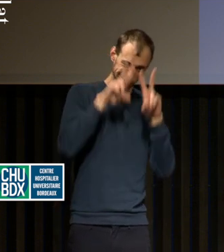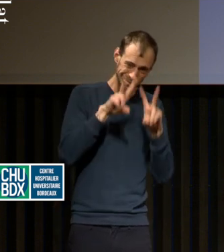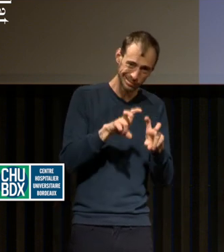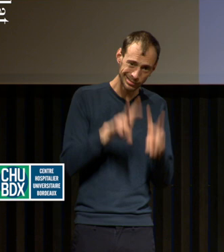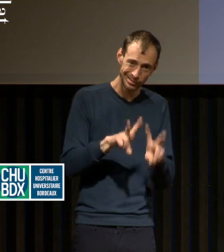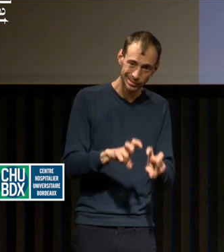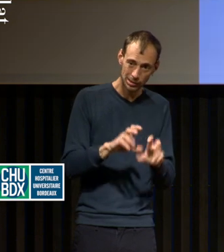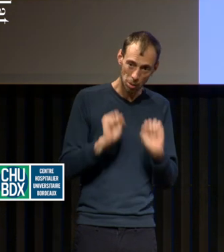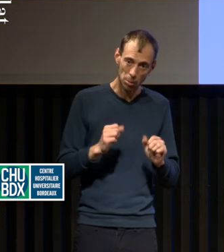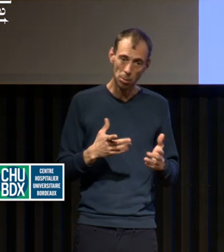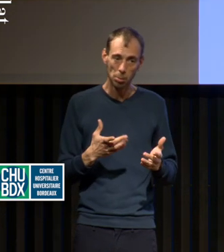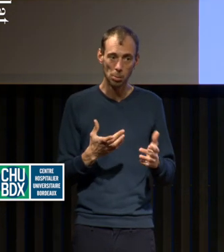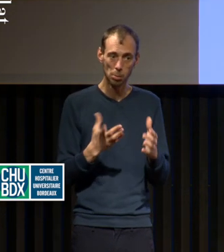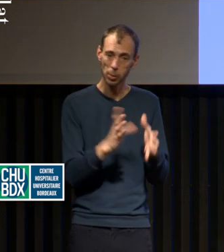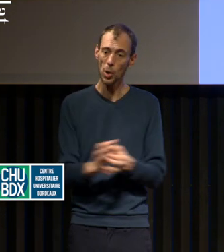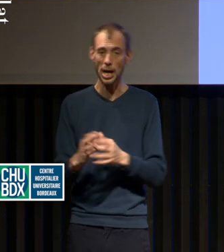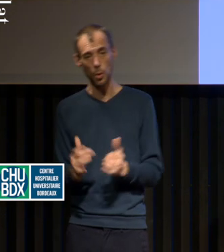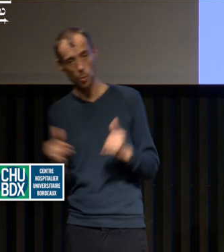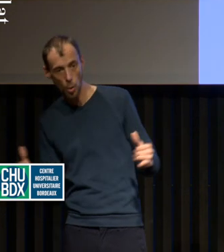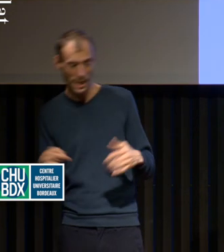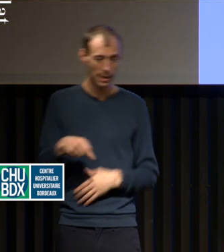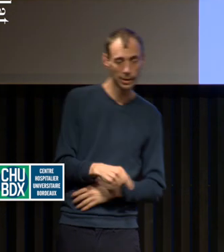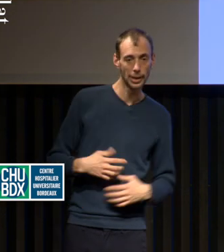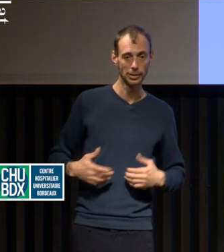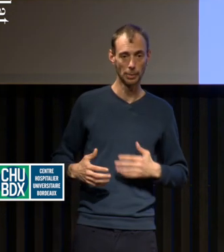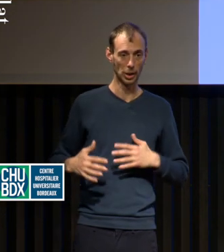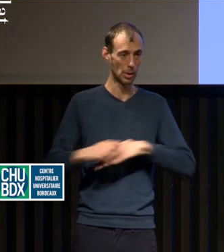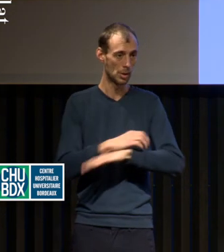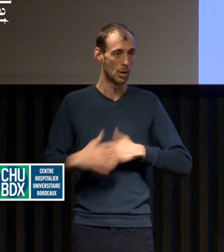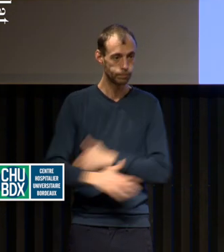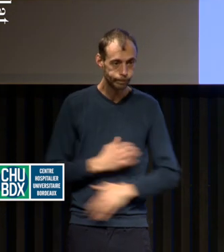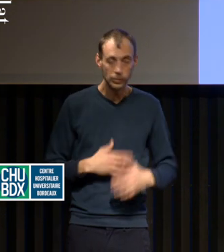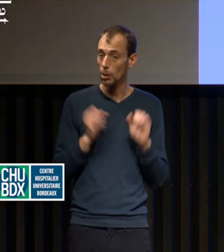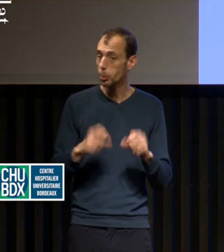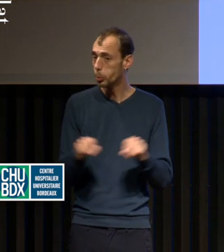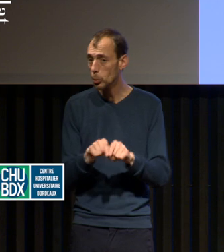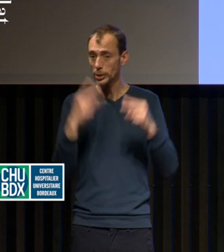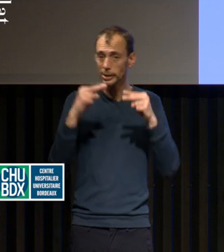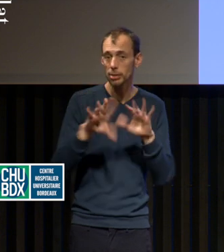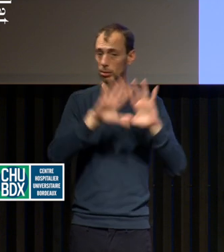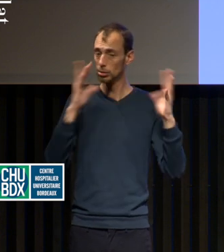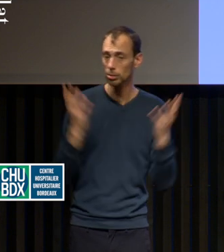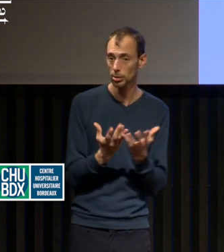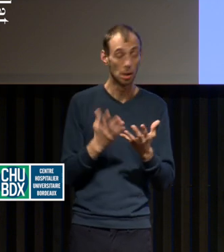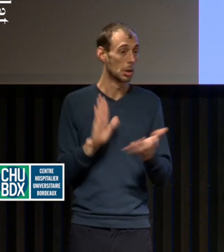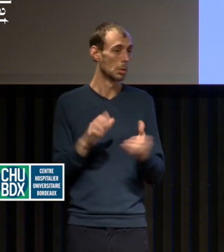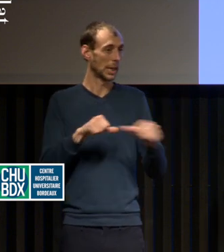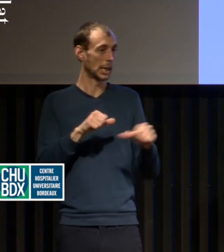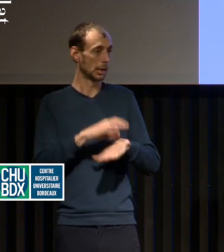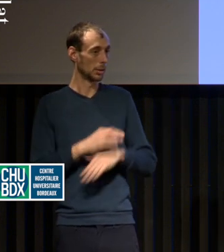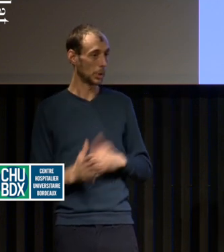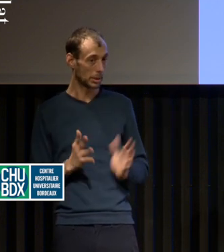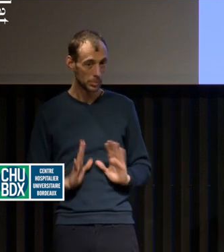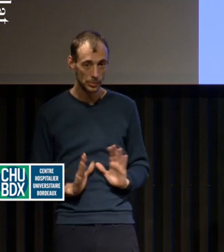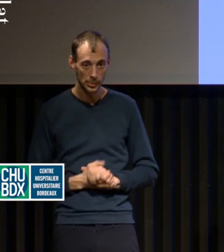ça, il y a des maladies neuro-psychiques, l'anxiété, l'autisme, la dépression. Est-ce que c'est des maladies du monde contemporain? On s'est rendu compte qu'il y avait